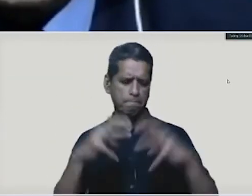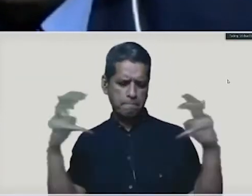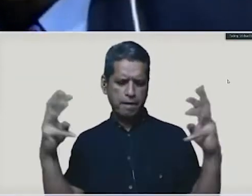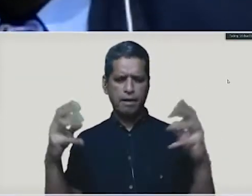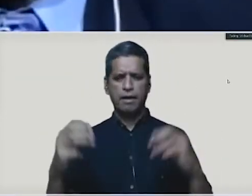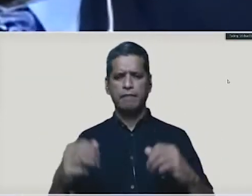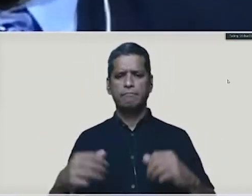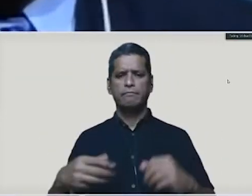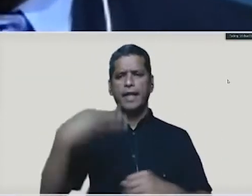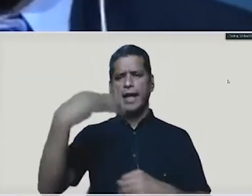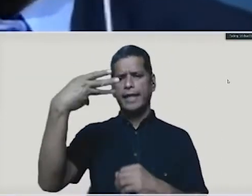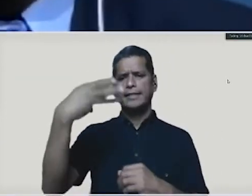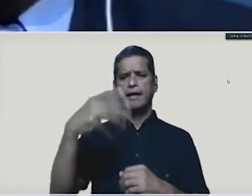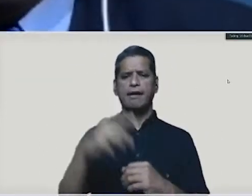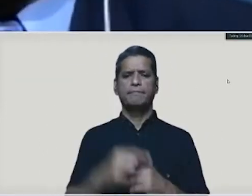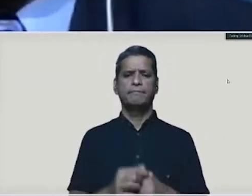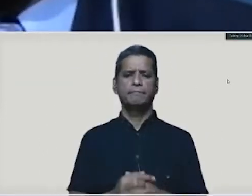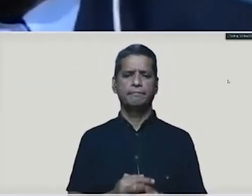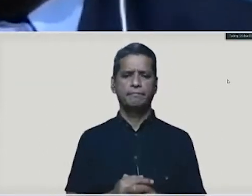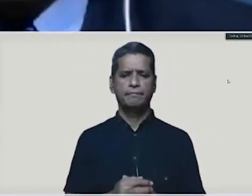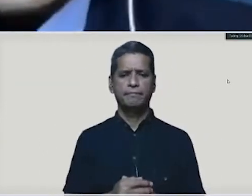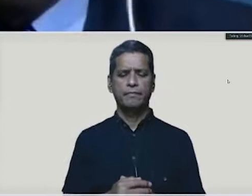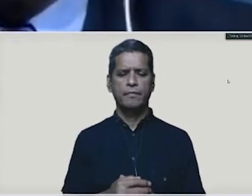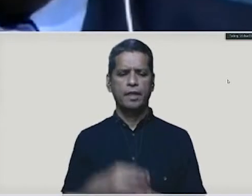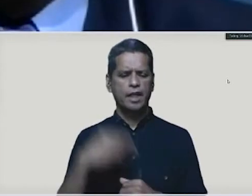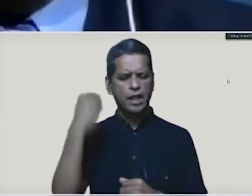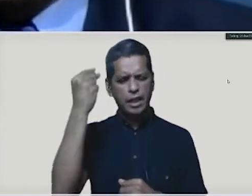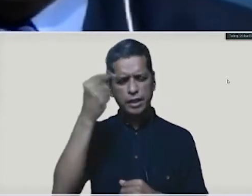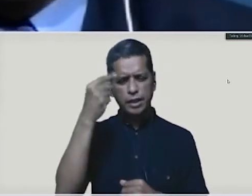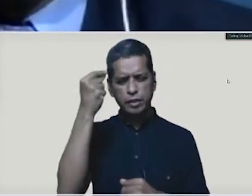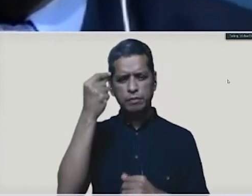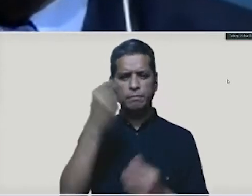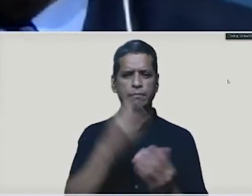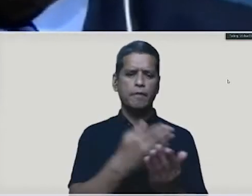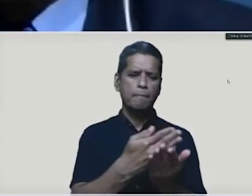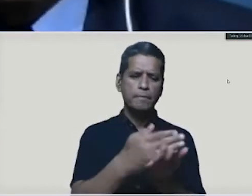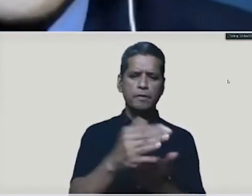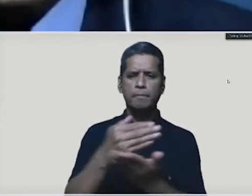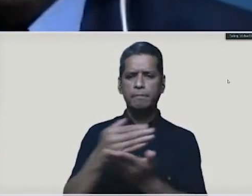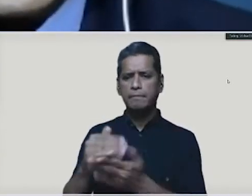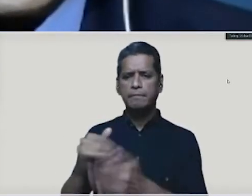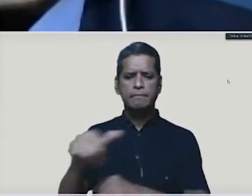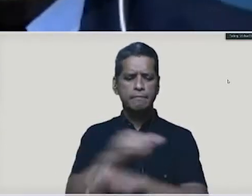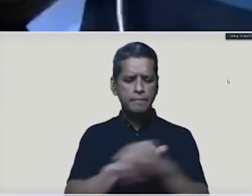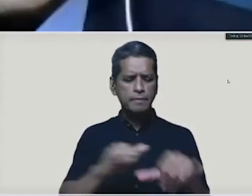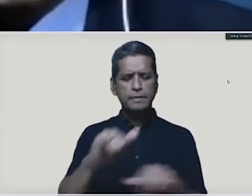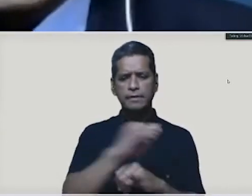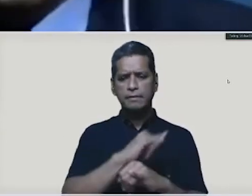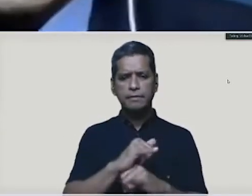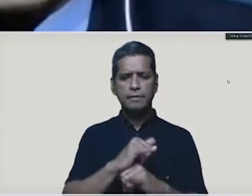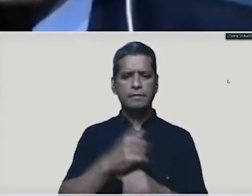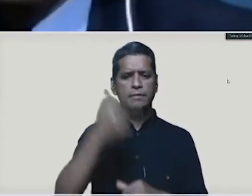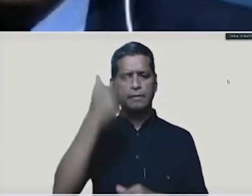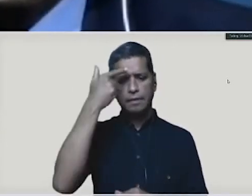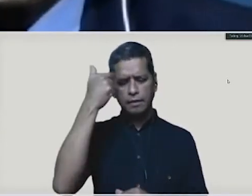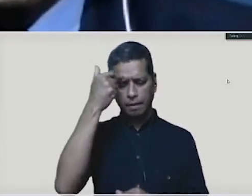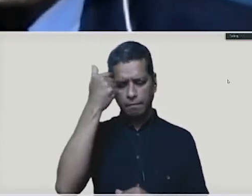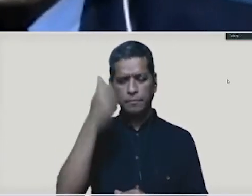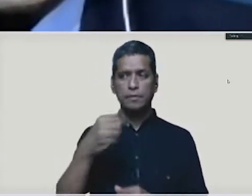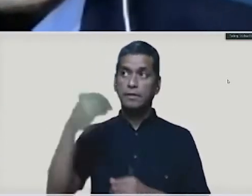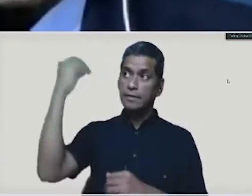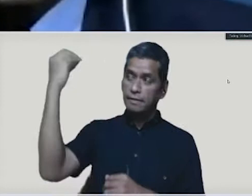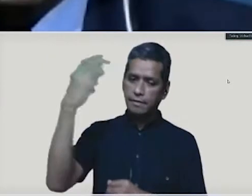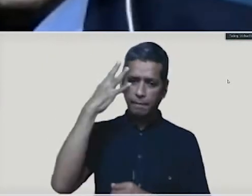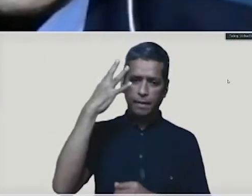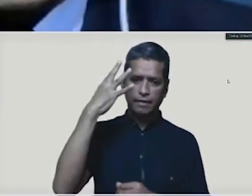pada saat ini dengan penuh Kerinduan bergabung bersama-sama untuk mempelajari akan Sabda Tuhan